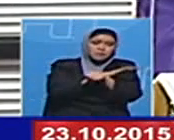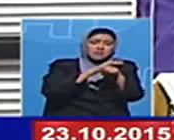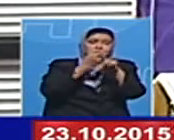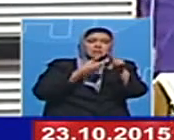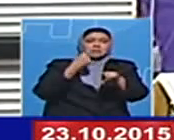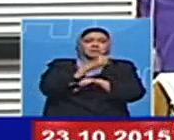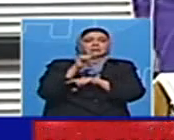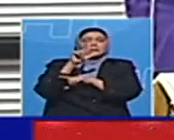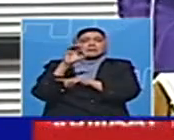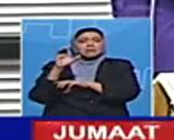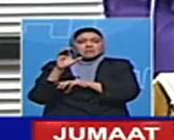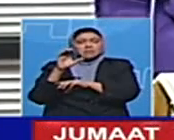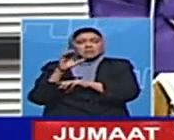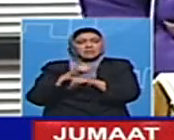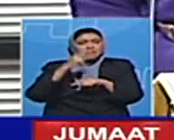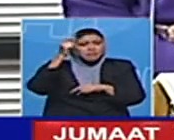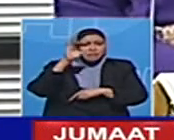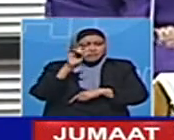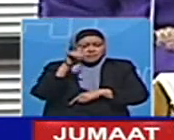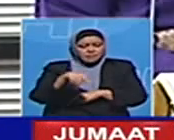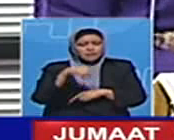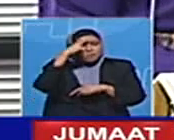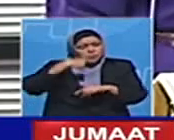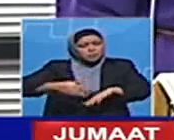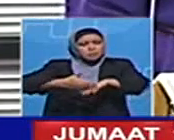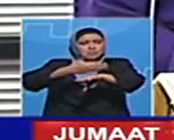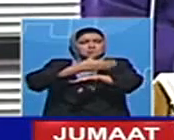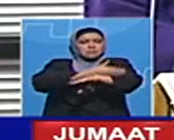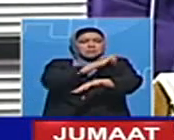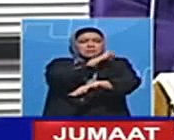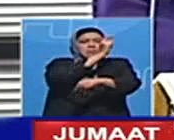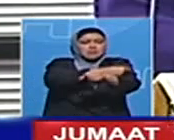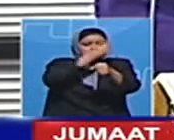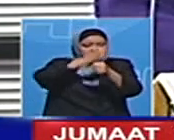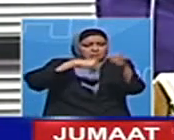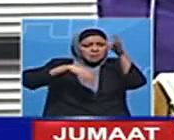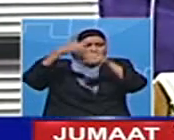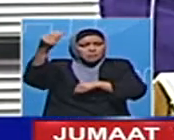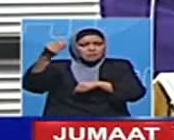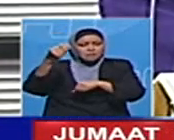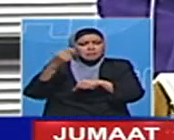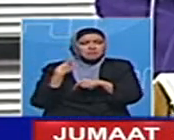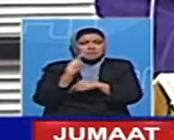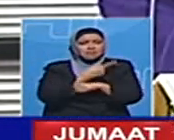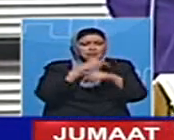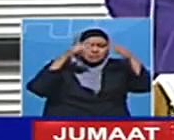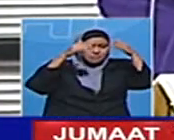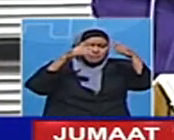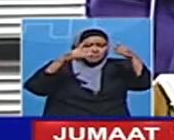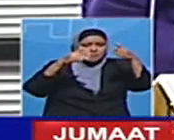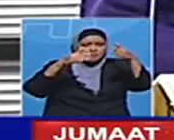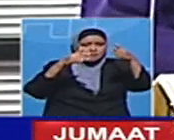glc Tuan yang di-pertua untuk menambah baik pengurusan tenaga kerja asing pula sebanyak R7